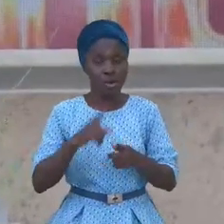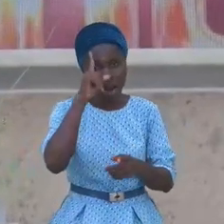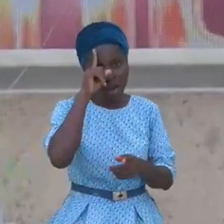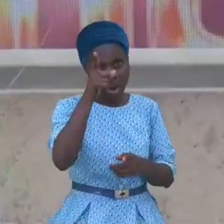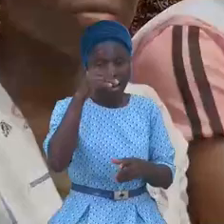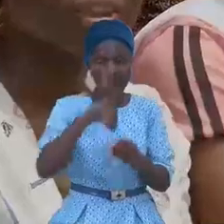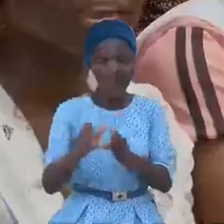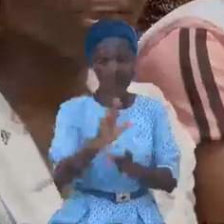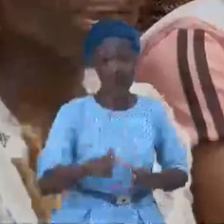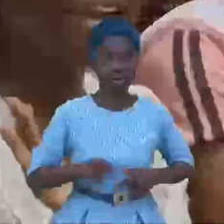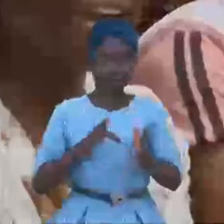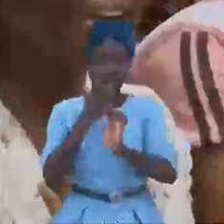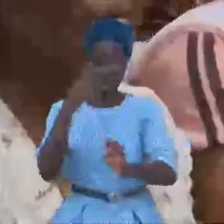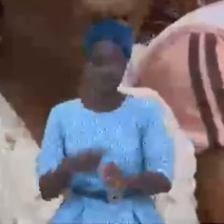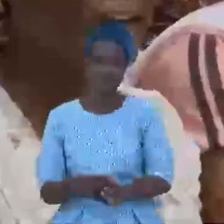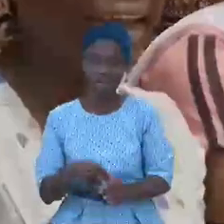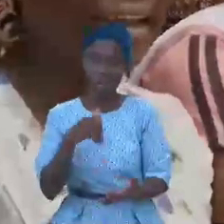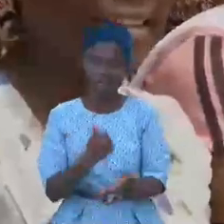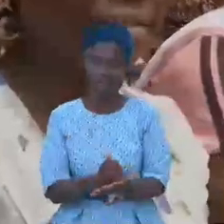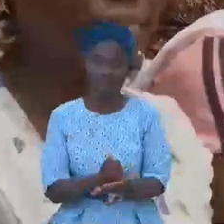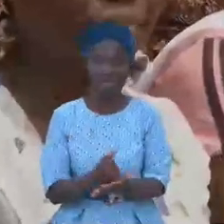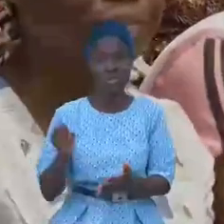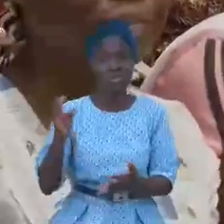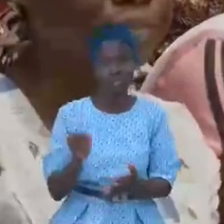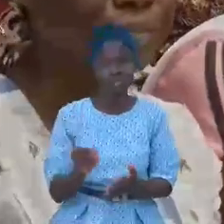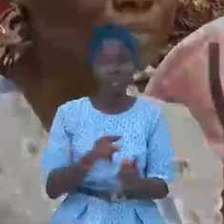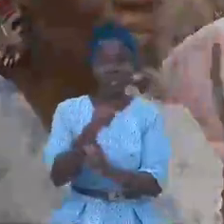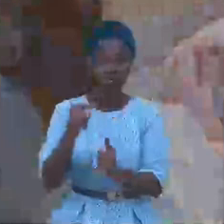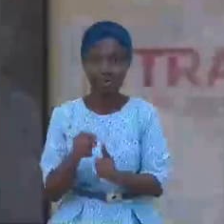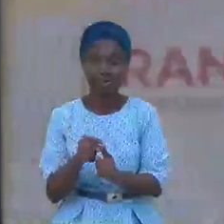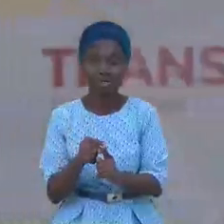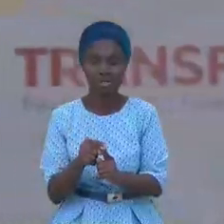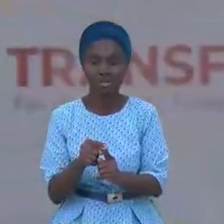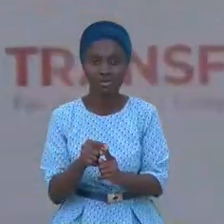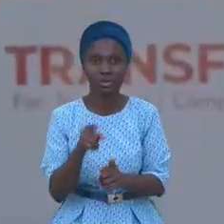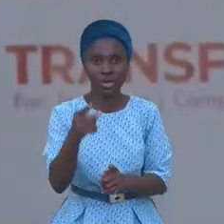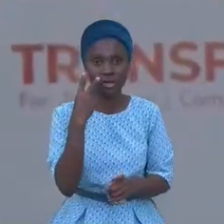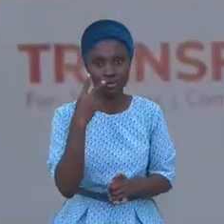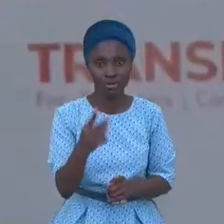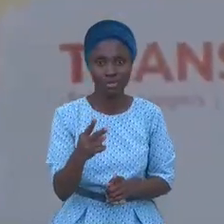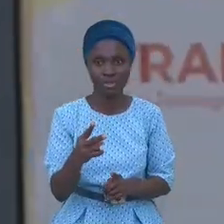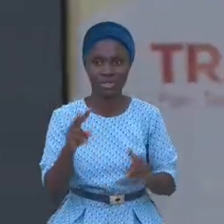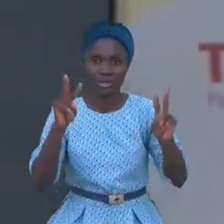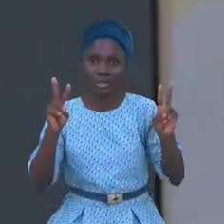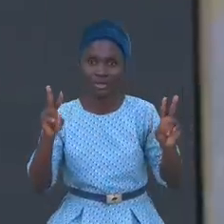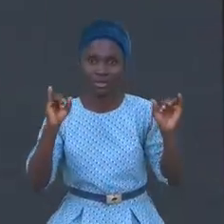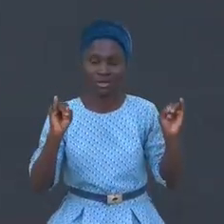au nom de Jésus. Alors, quand tu vois les vices, parfois les